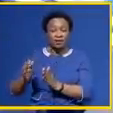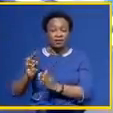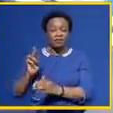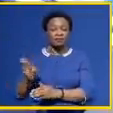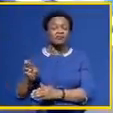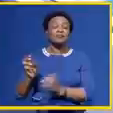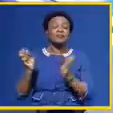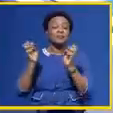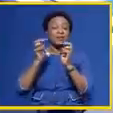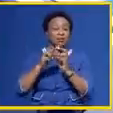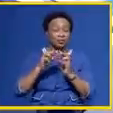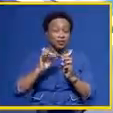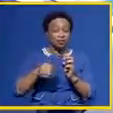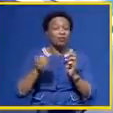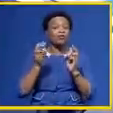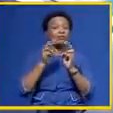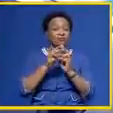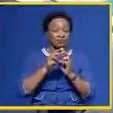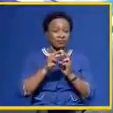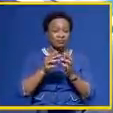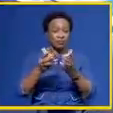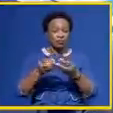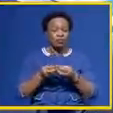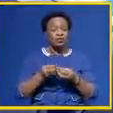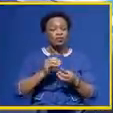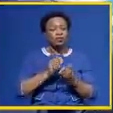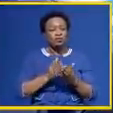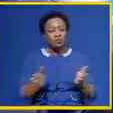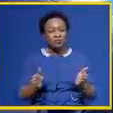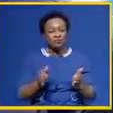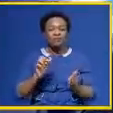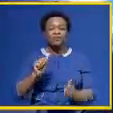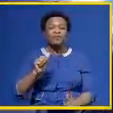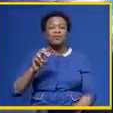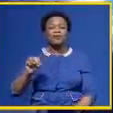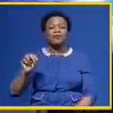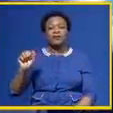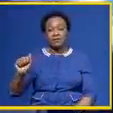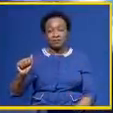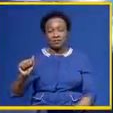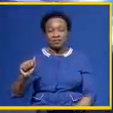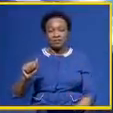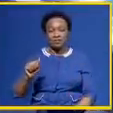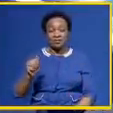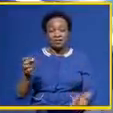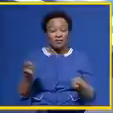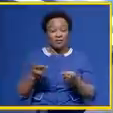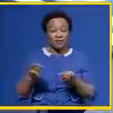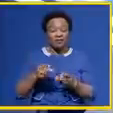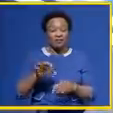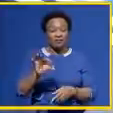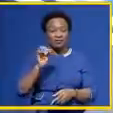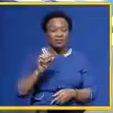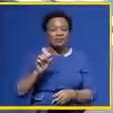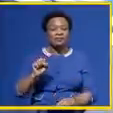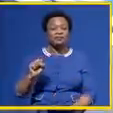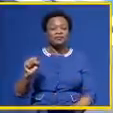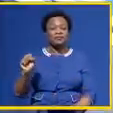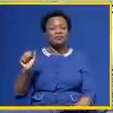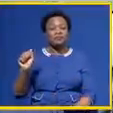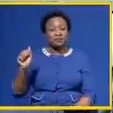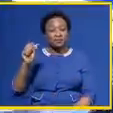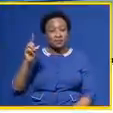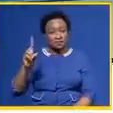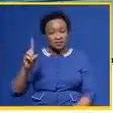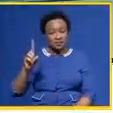wilaya Arusha mkoani Arusha, na anachukua nafasi ya Anna Claire Shija. Pia amemteua Saad Mutambule